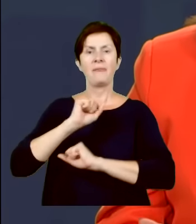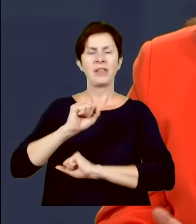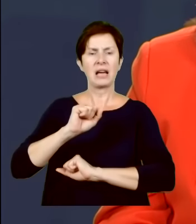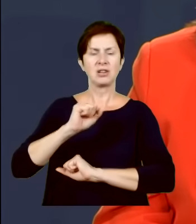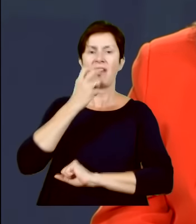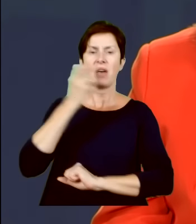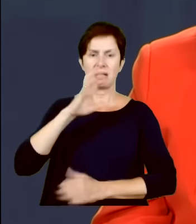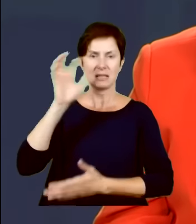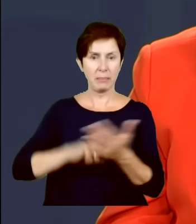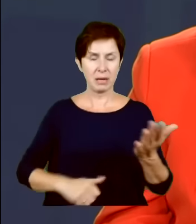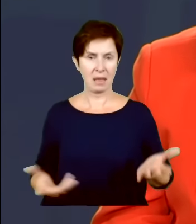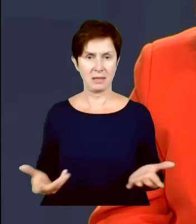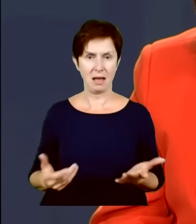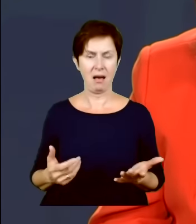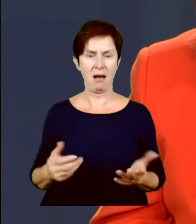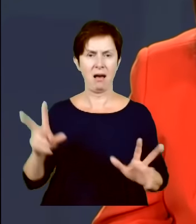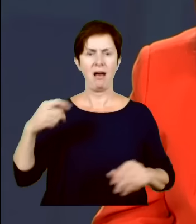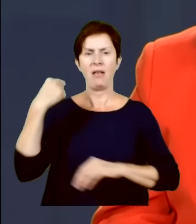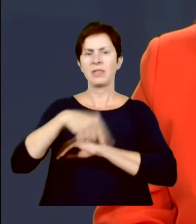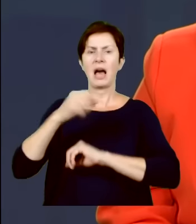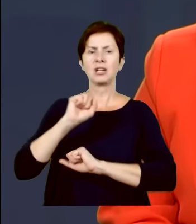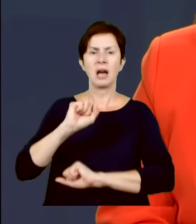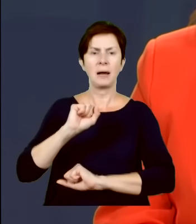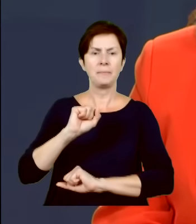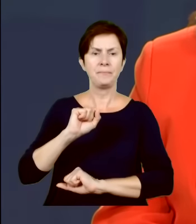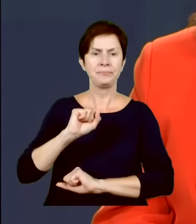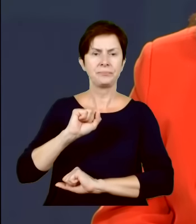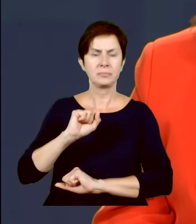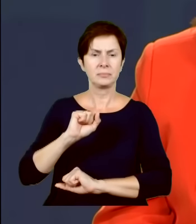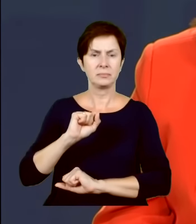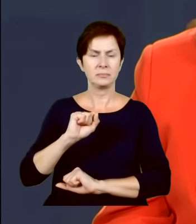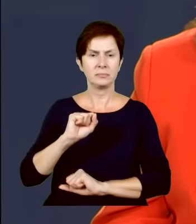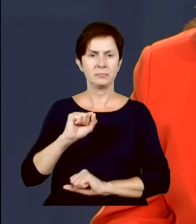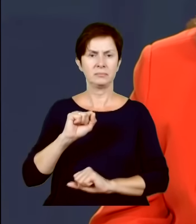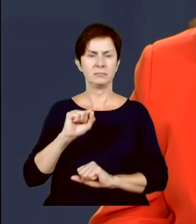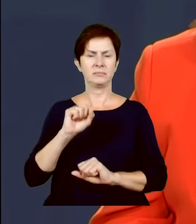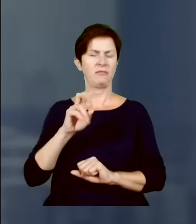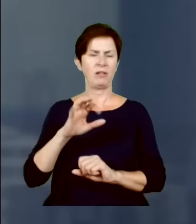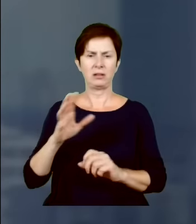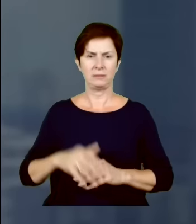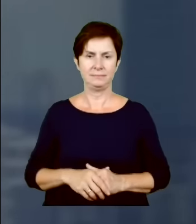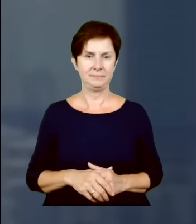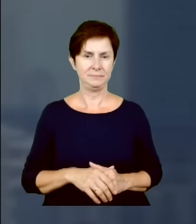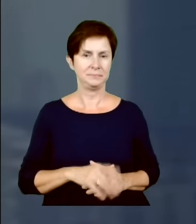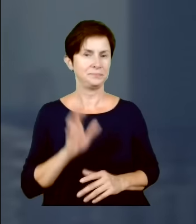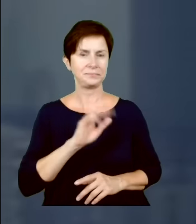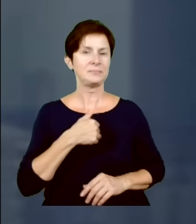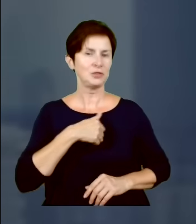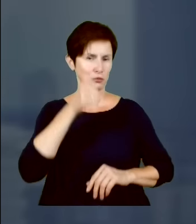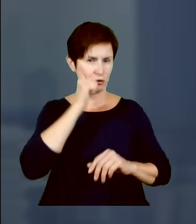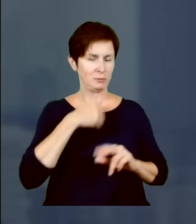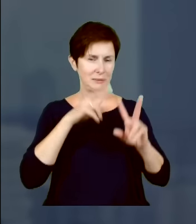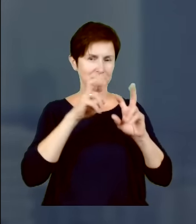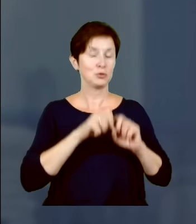zabrana tarcza ta 0% ja się panią nie zgodzę bo ja to wczoraj rozkminił Co to